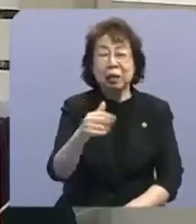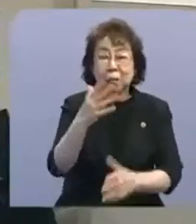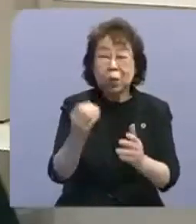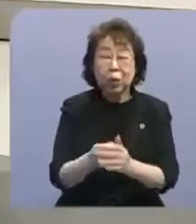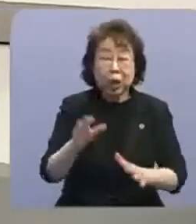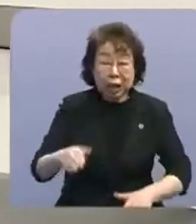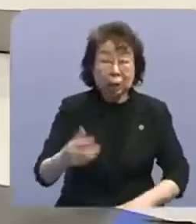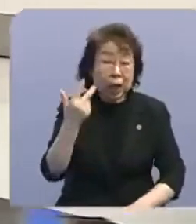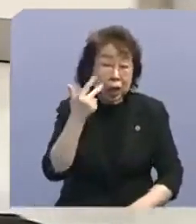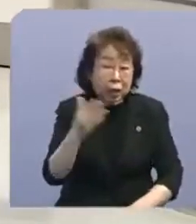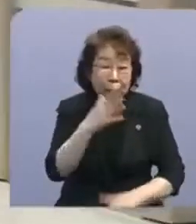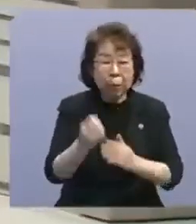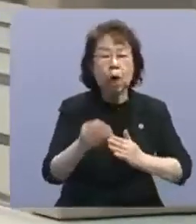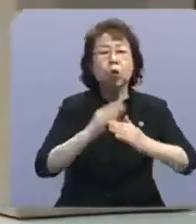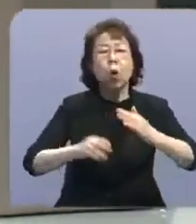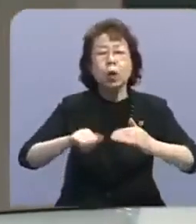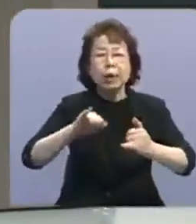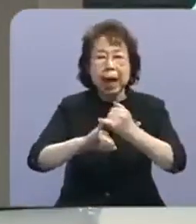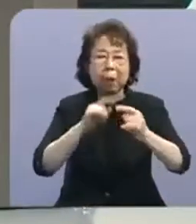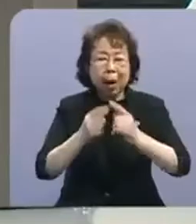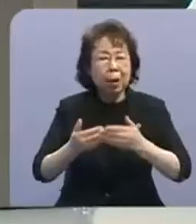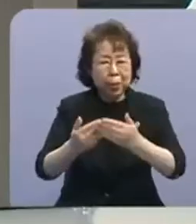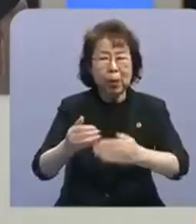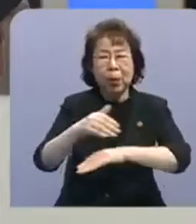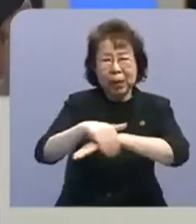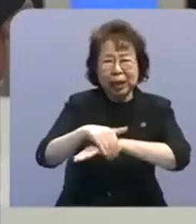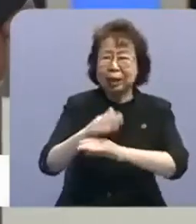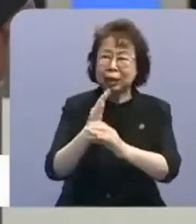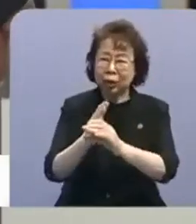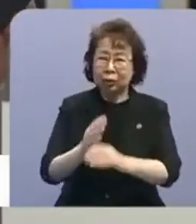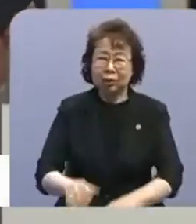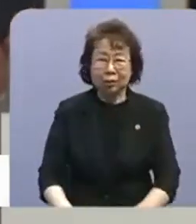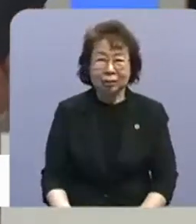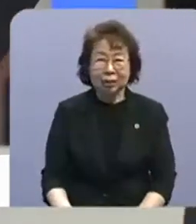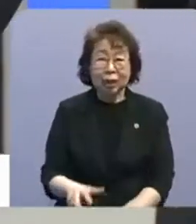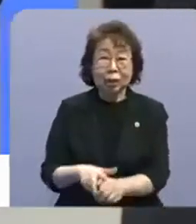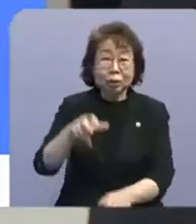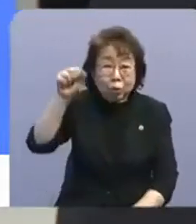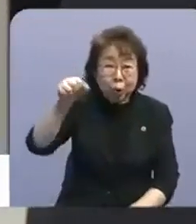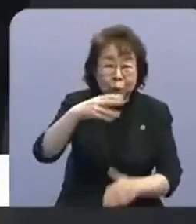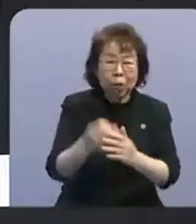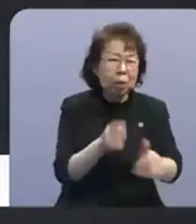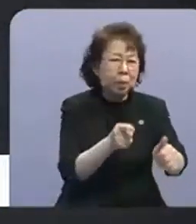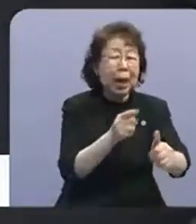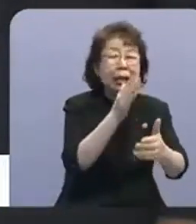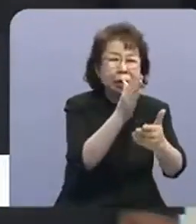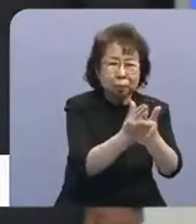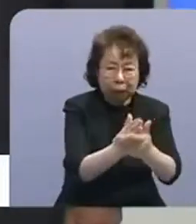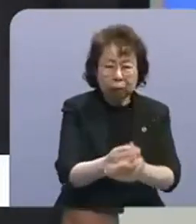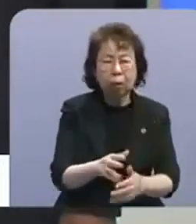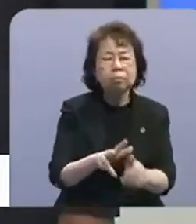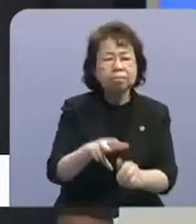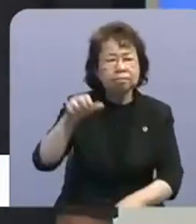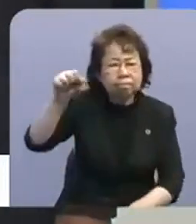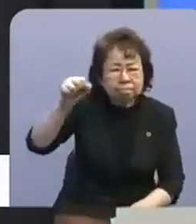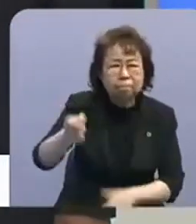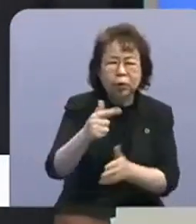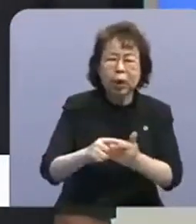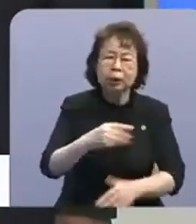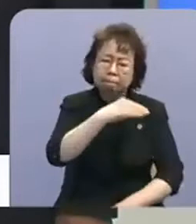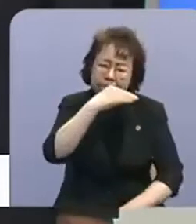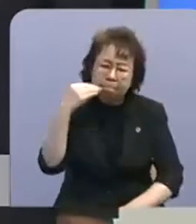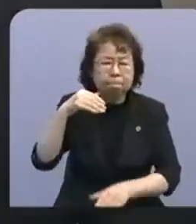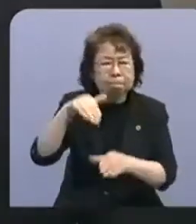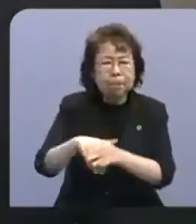이번 주에도 공약 발표를 이어나갈 계획입니다. 각 후보 진영이 비방 대신 정책으로 승부를 보는 선거전을 이어갈